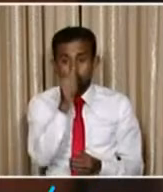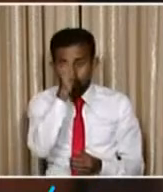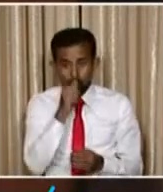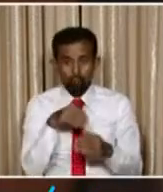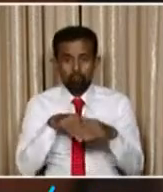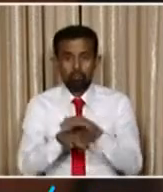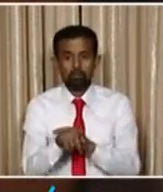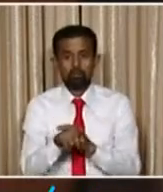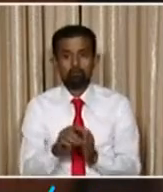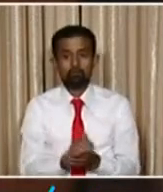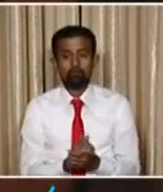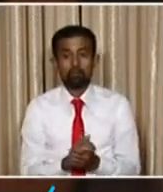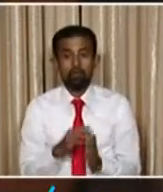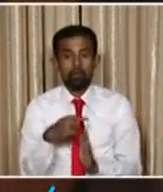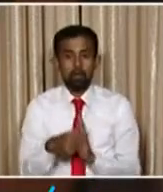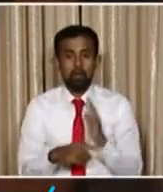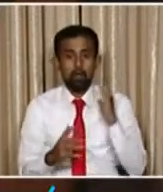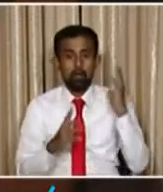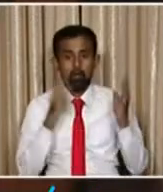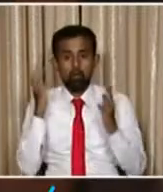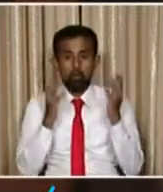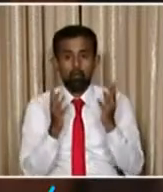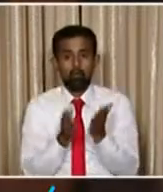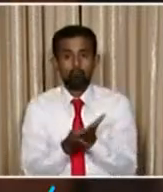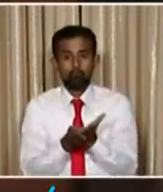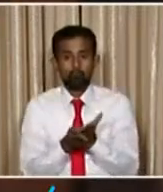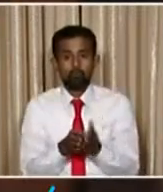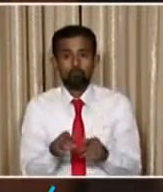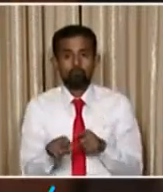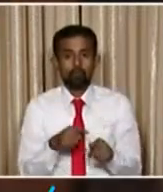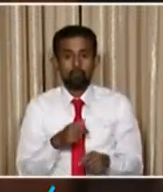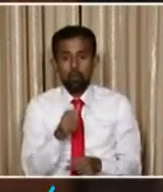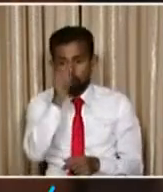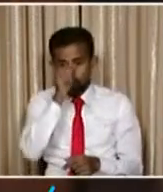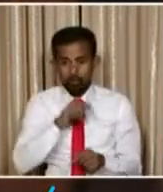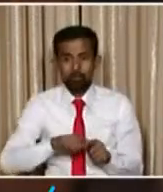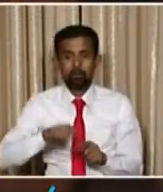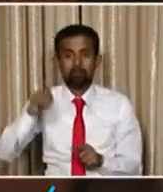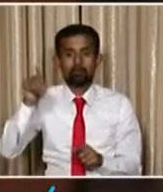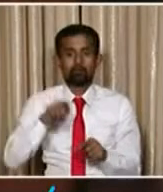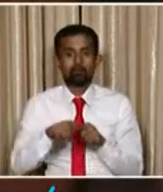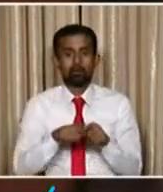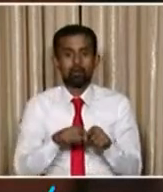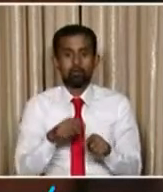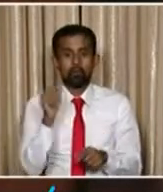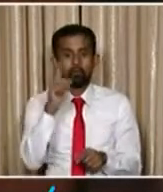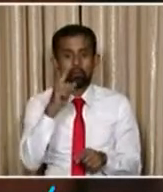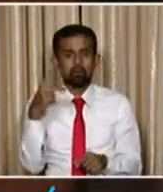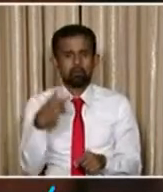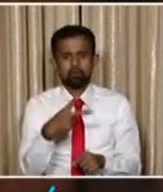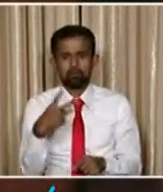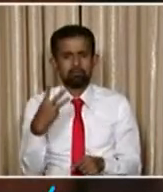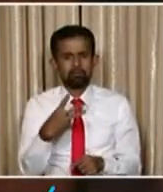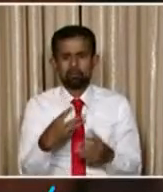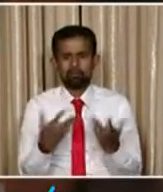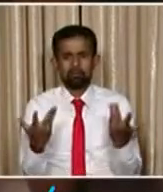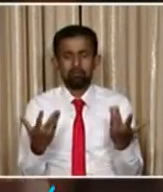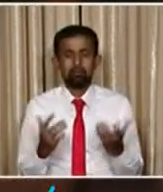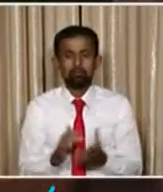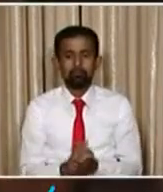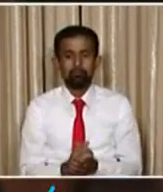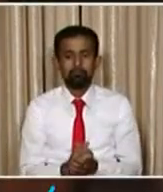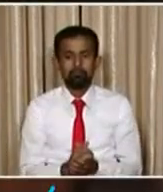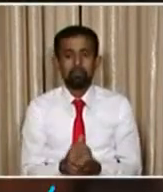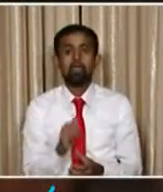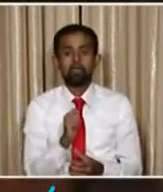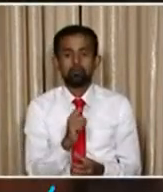යනවා. දැන් ලංකාවේ මේ ලෝකේ ට්‍රේන් සිස්ටම් එකක් හරි ගත්තම අපි හොරෙන් යන සෙට් එක. අපි ෆස්ට් ක්ලාස් උත් නෙවෙයි සෙකන්ඩ් ක්ලාස් උත් නෙවෙයි තර්ඩ් ක්ලාස් උත් නෙවෙයි.